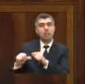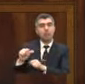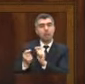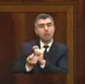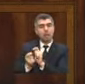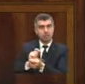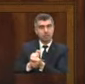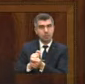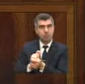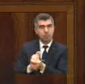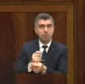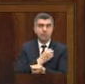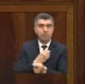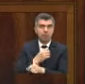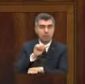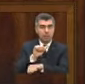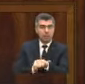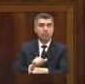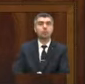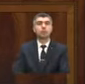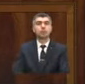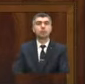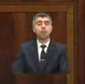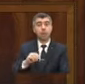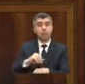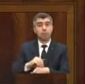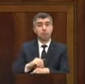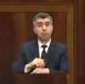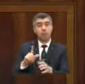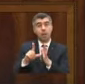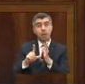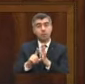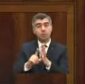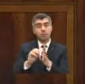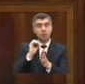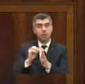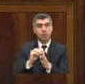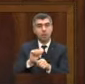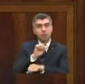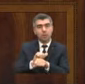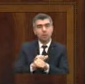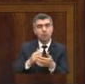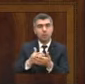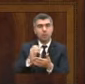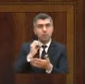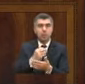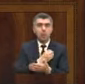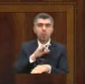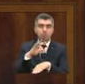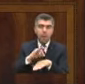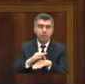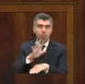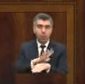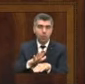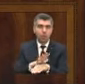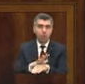الصحية، ومشروع تعديل القانون 98/15 المتعلق بنظام التأمين الإجباري الأساسي عن المرض. هذا